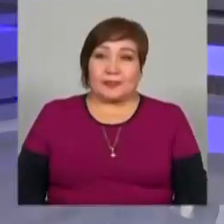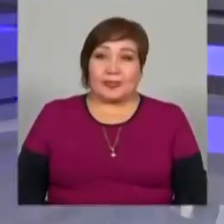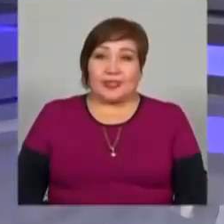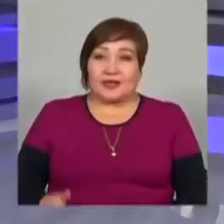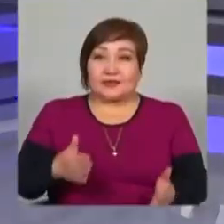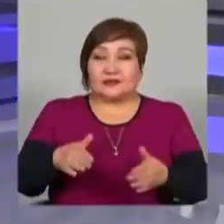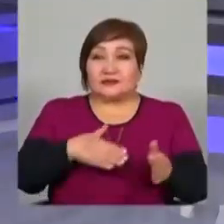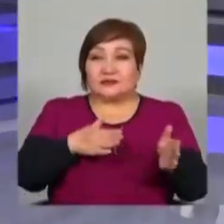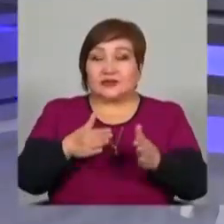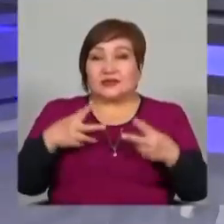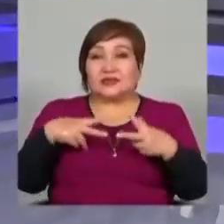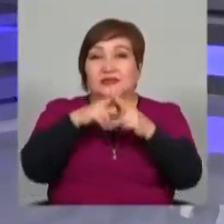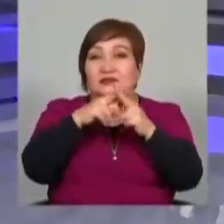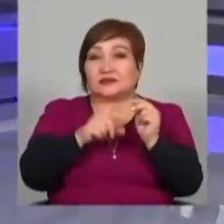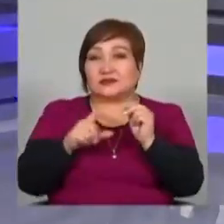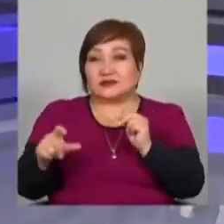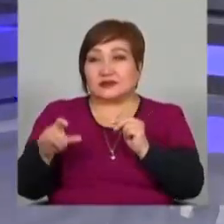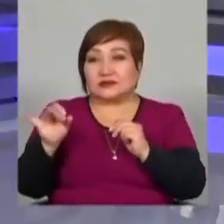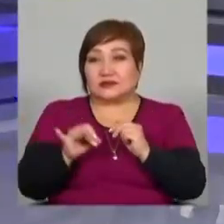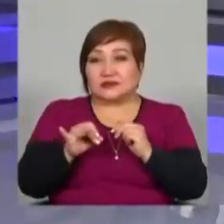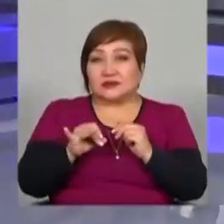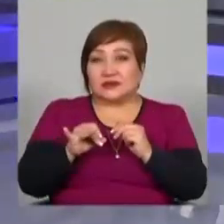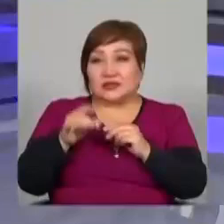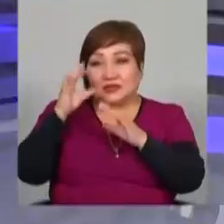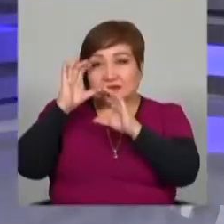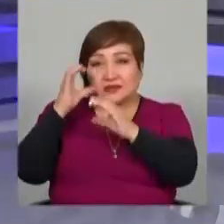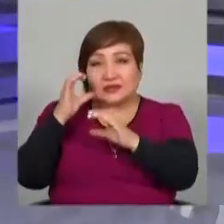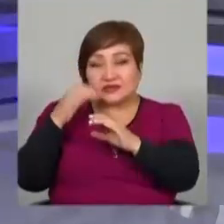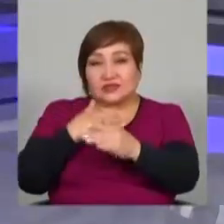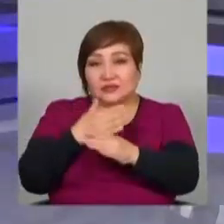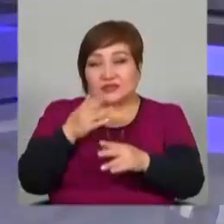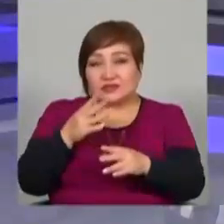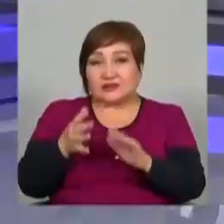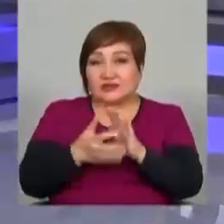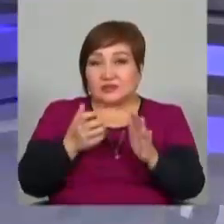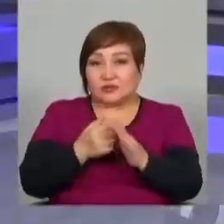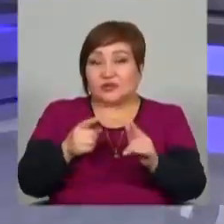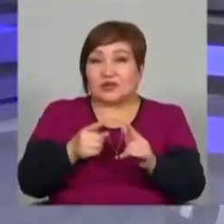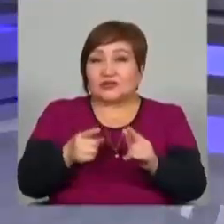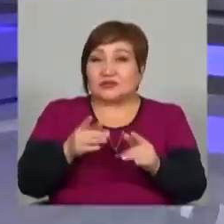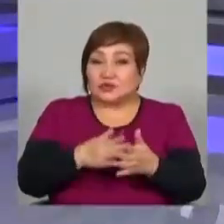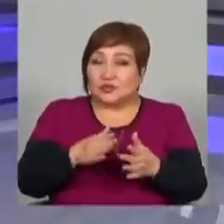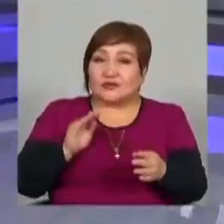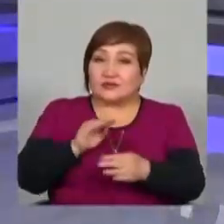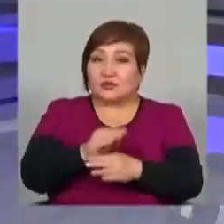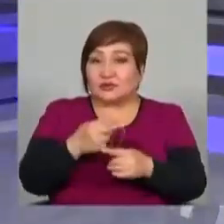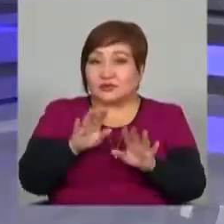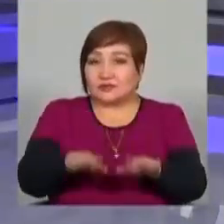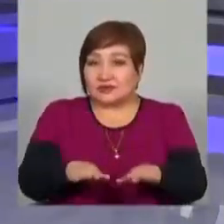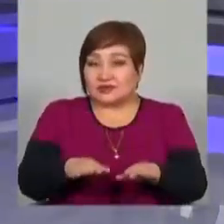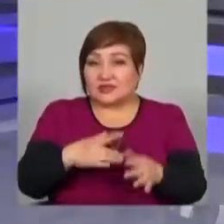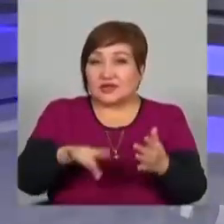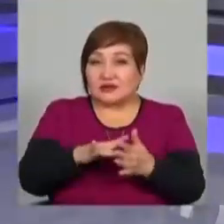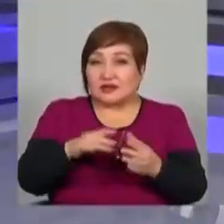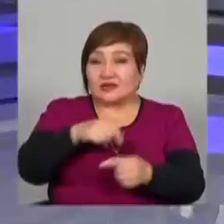Жол саласында инженерлер, геодезистер мен зертханашылар жетіспейді. Бұл тапшылықтың орнын толтыру үшін қазір қала кәсіпорындары жас